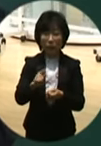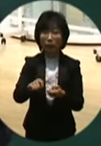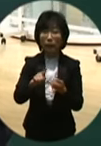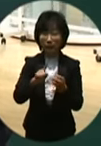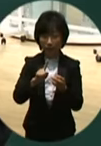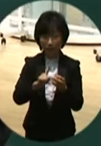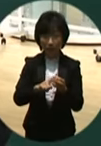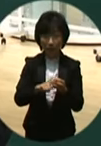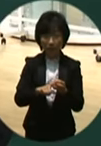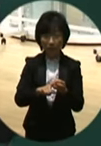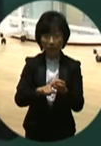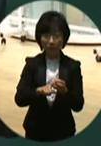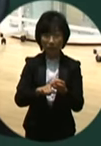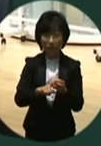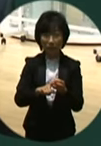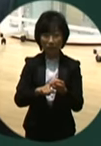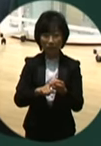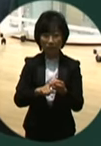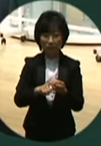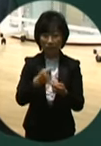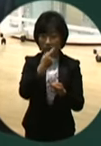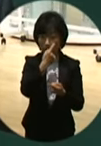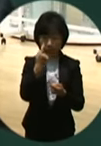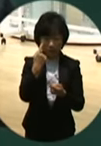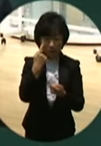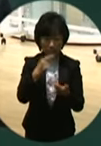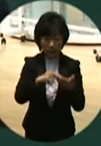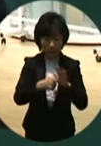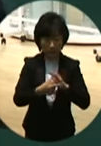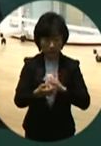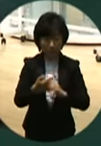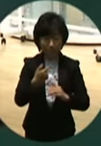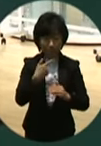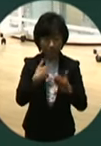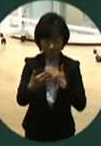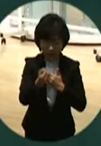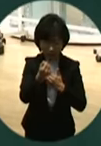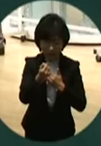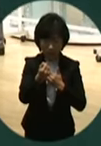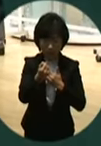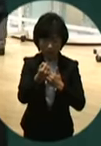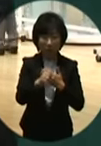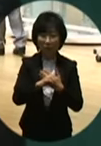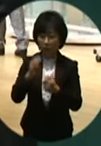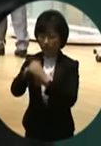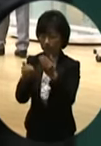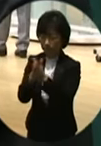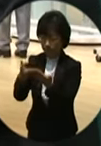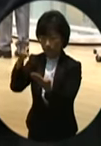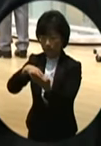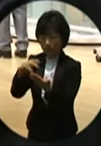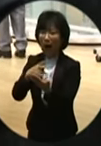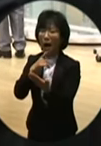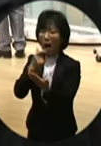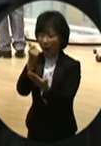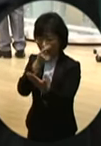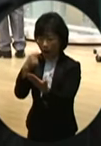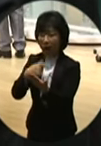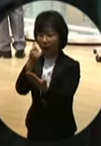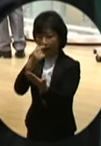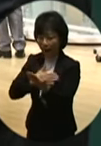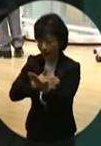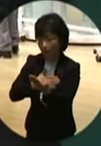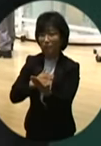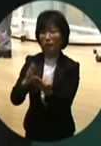이 성경 거의 무슨 말인지 이해되고 응답 옵니다. If you see evidence concerning that, then you'll be able to understand the entire